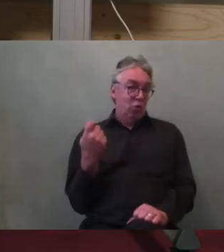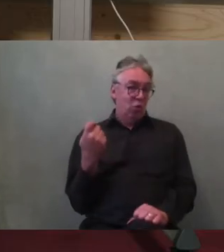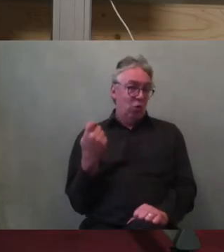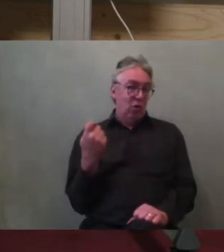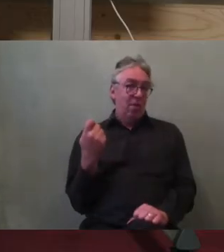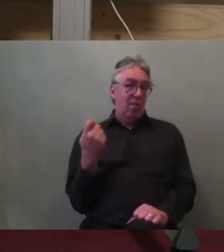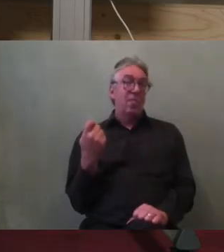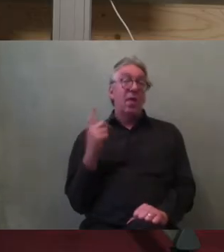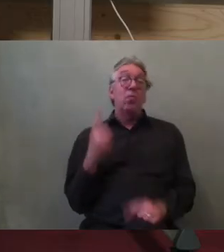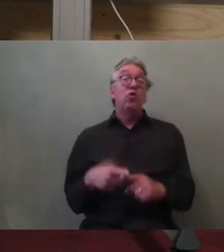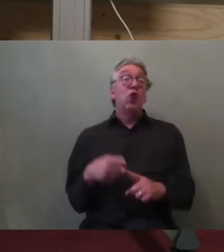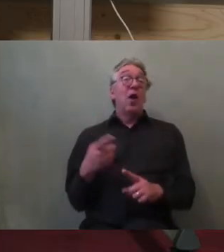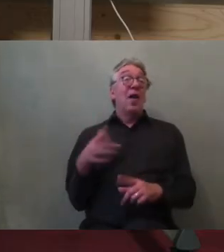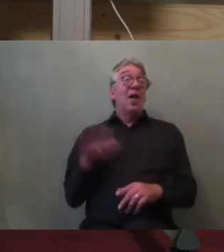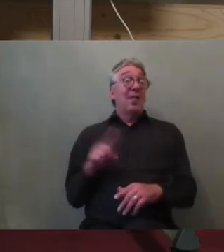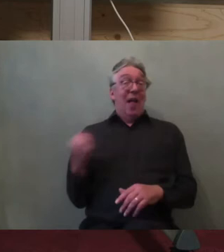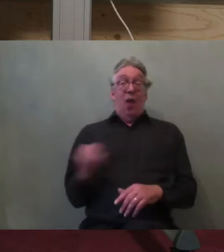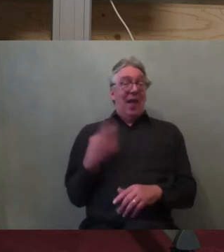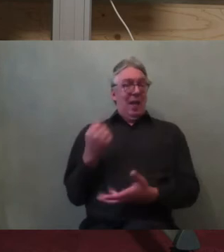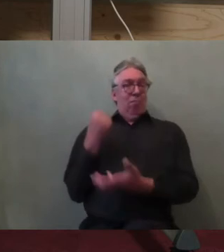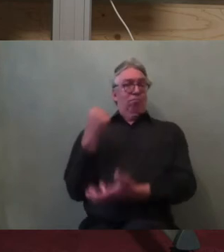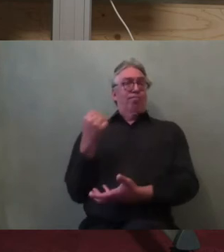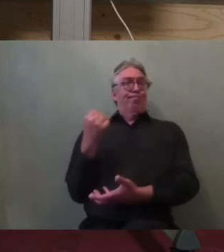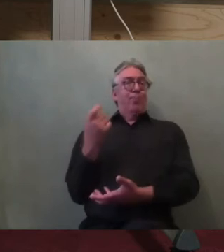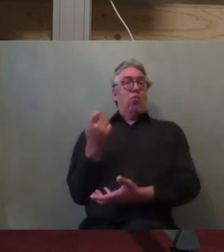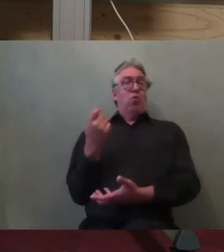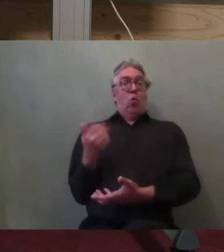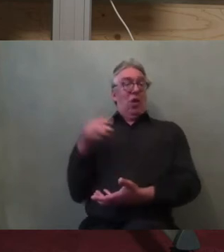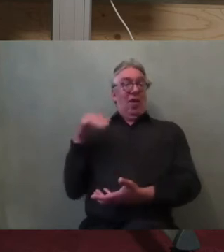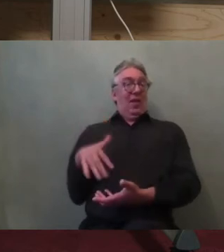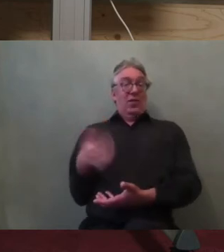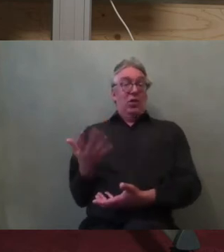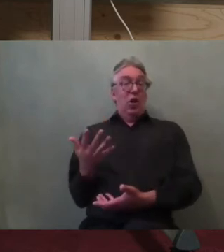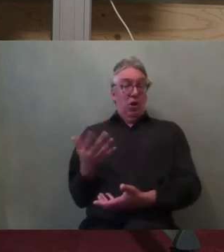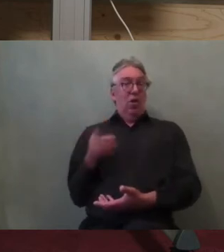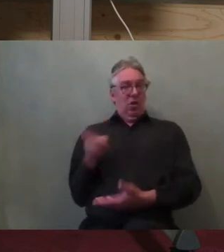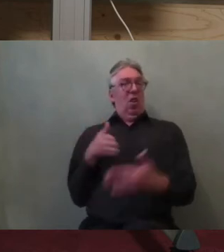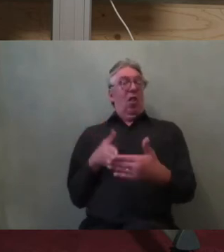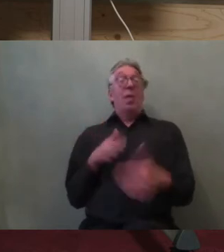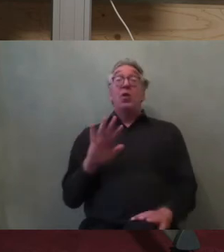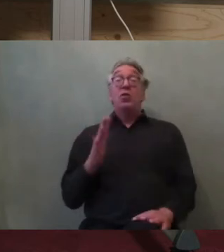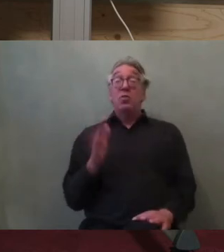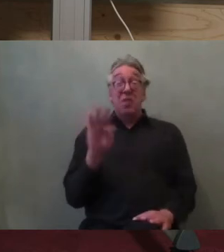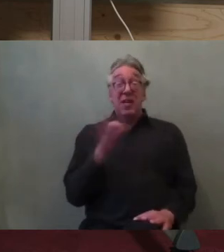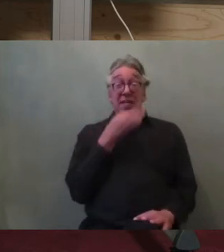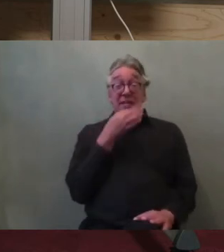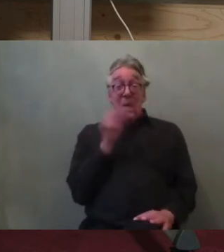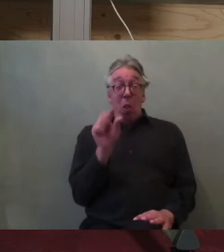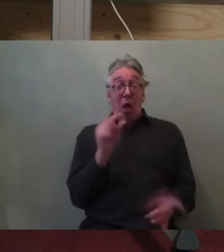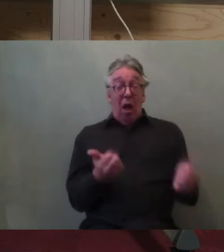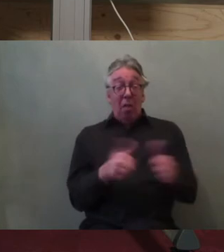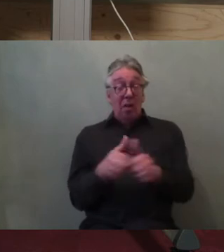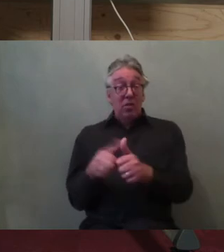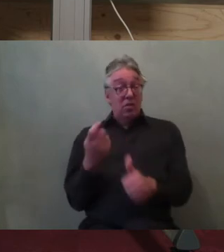budget voor beschikbaar is. Dat ervaren als een belemmering. Maar eigenlijk zie je dat je met hele simpele aanpassingen die niet veel hoeven te kosten, eigenlijk al heel veel